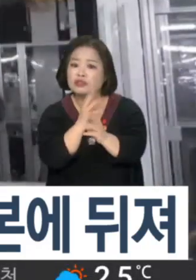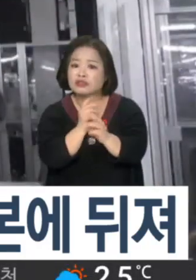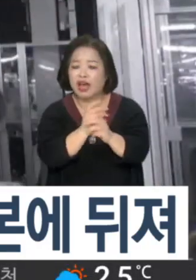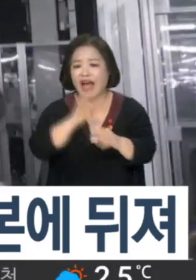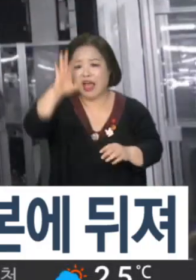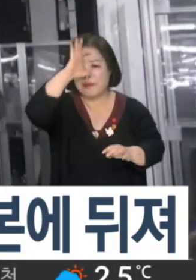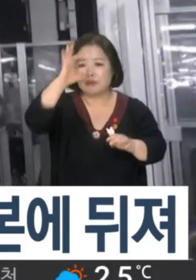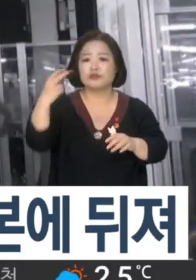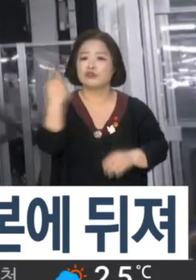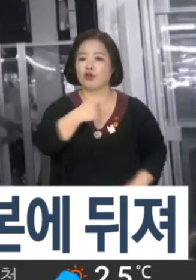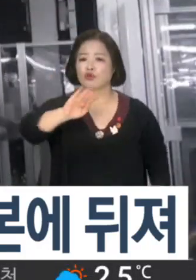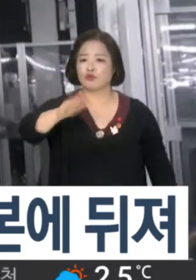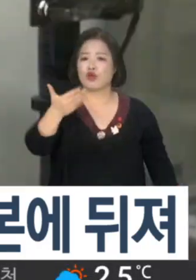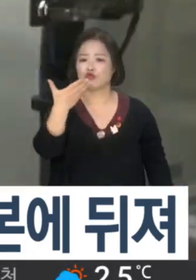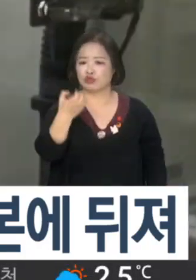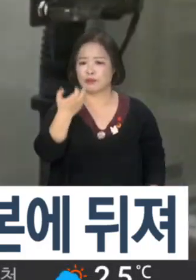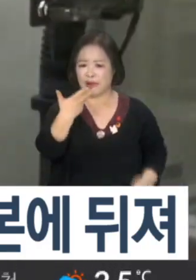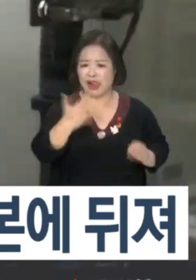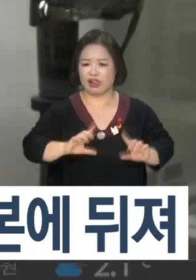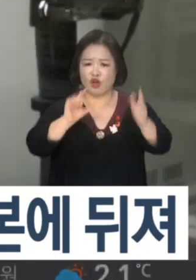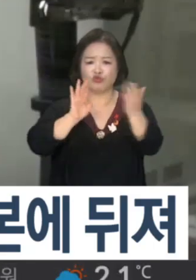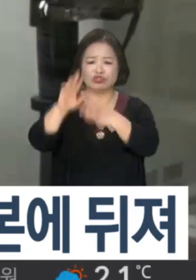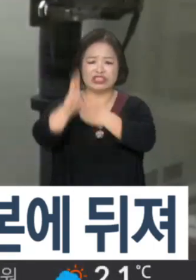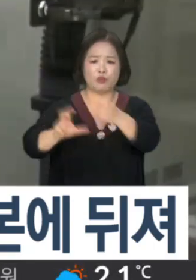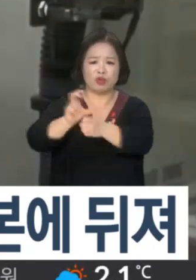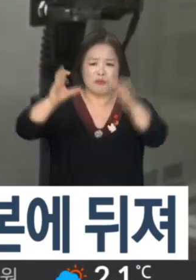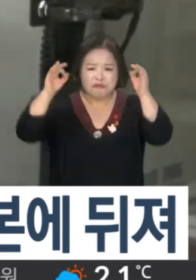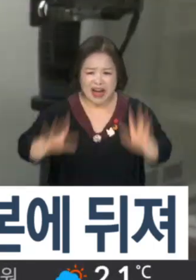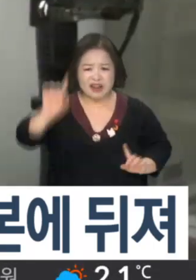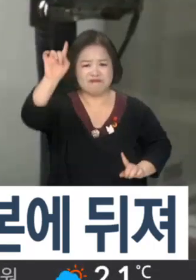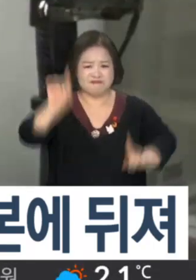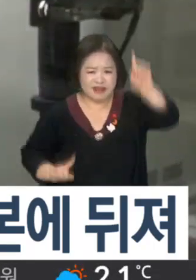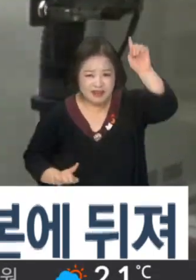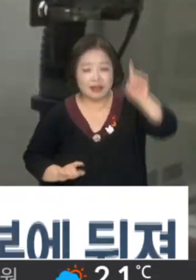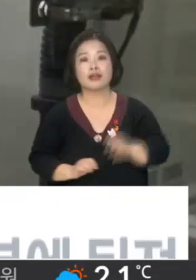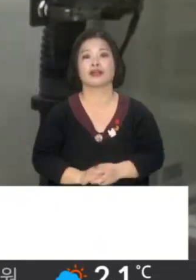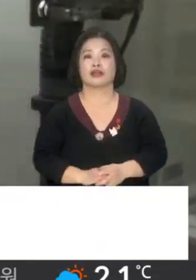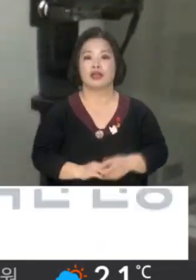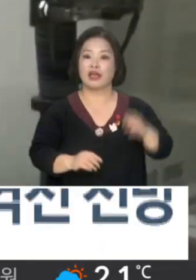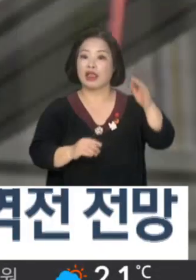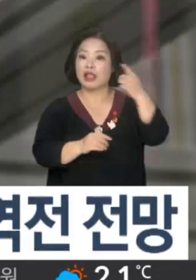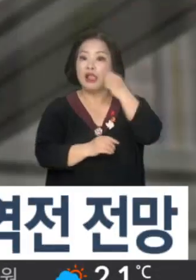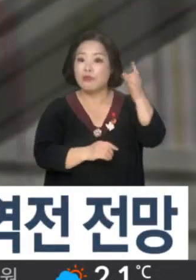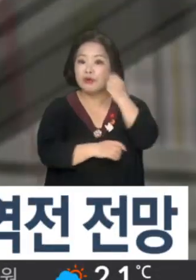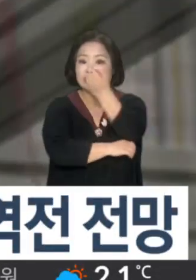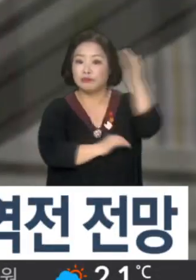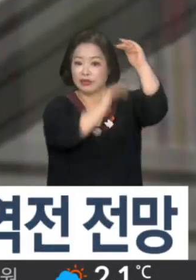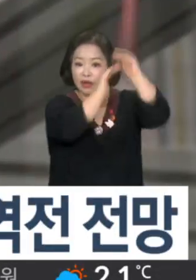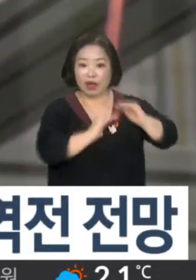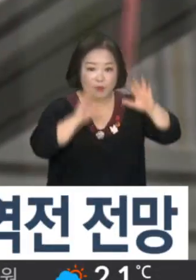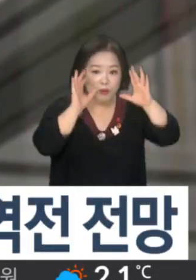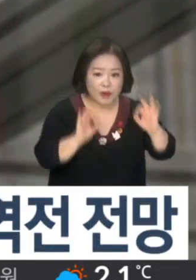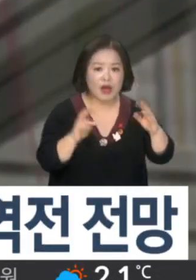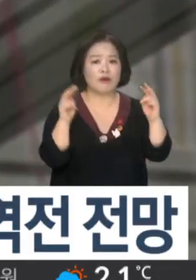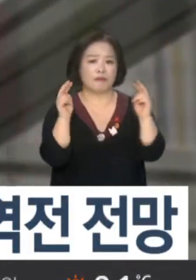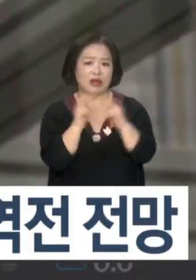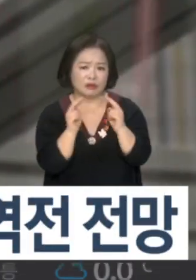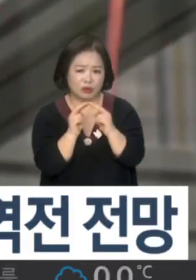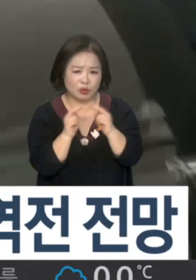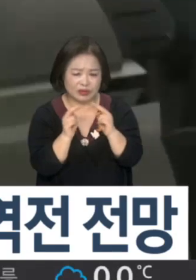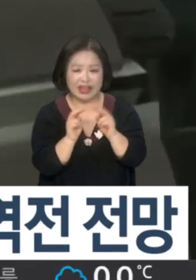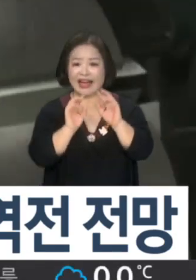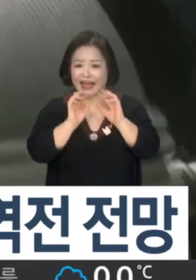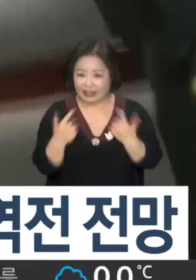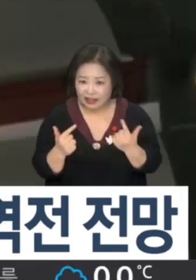위기 때였던 1998년 이후 25년 만입니다. 일본 니혼 게이자이 신문은 반도체 불안 같은 일회성이